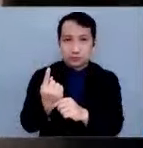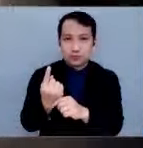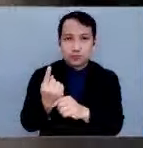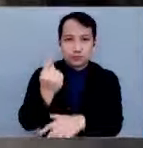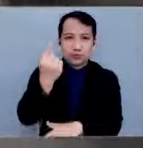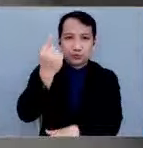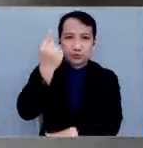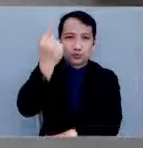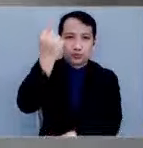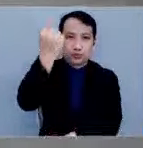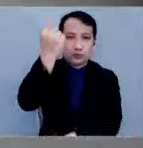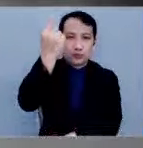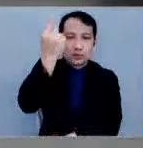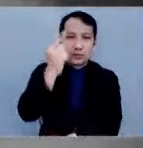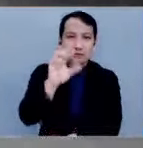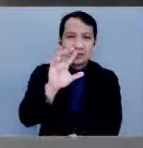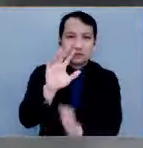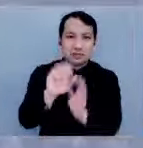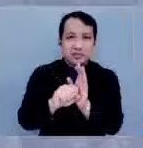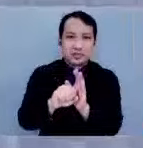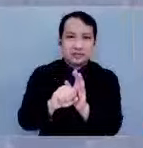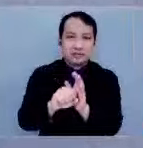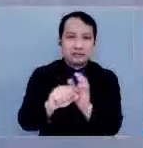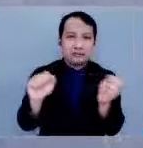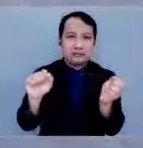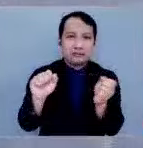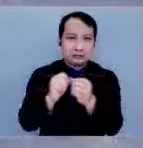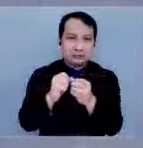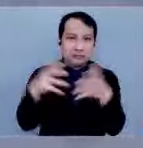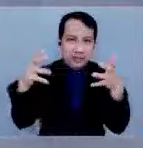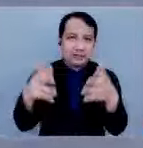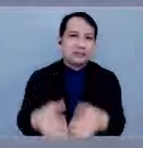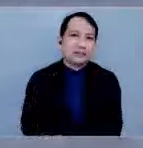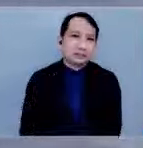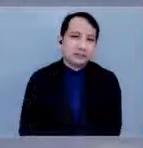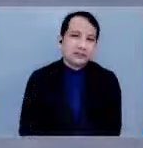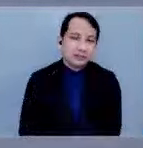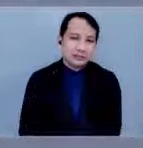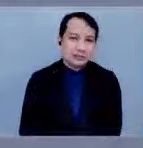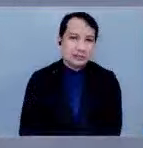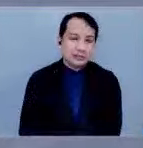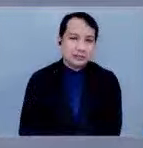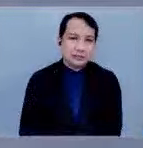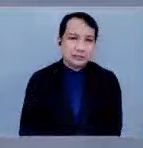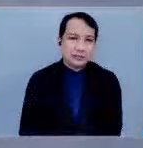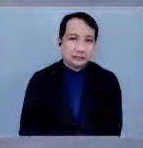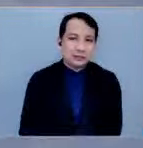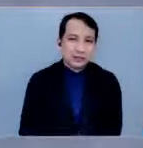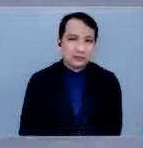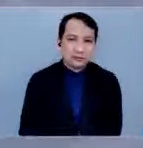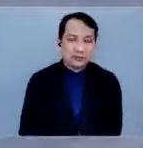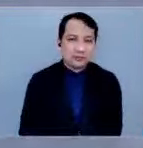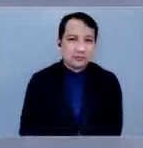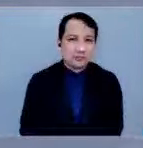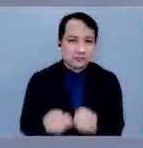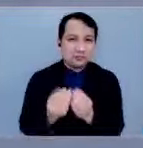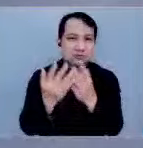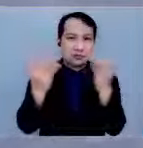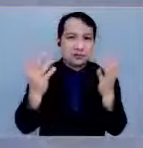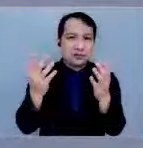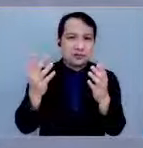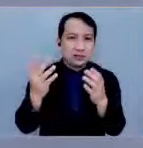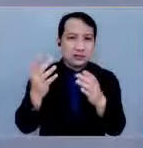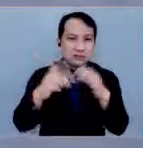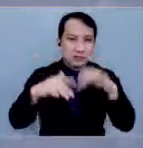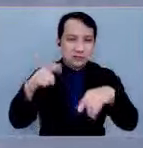5 segundo pa lang mula nang lumipad, bigla itong sumabog at nagkapira-piraso. Binalot ng makapalausok ang bundok at bahagyang